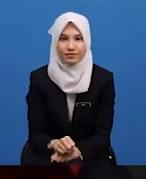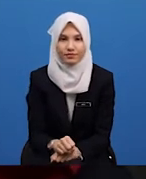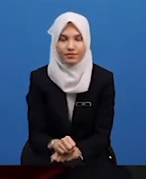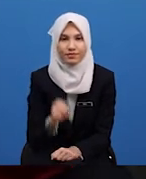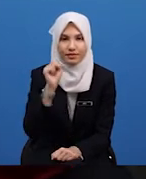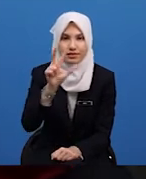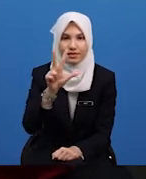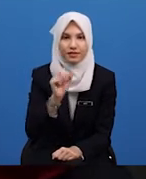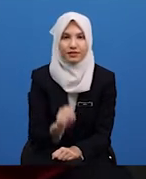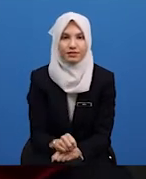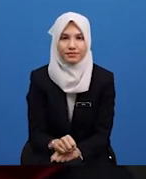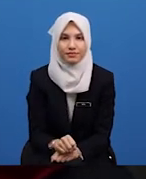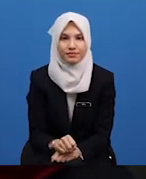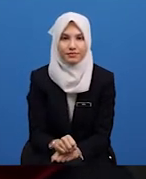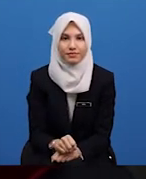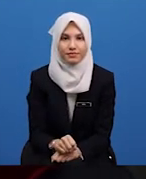ketiga,